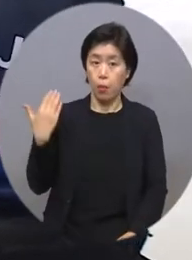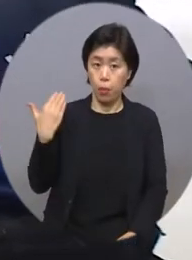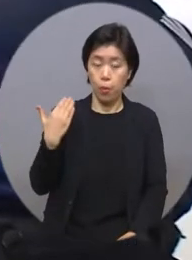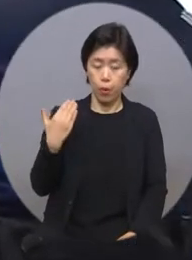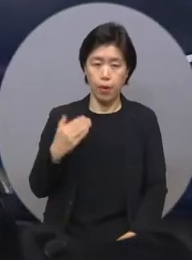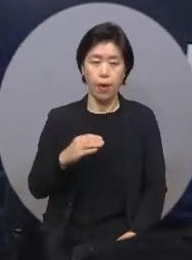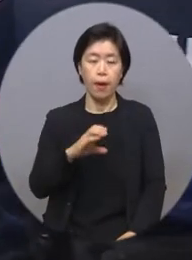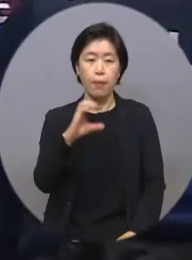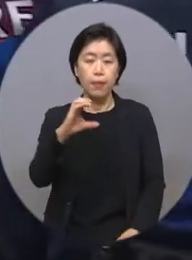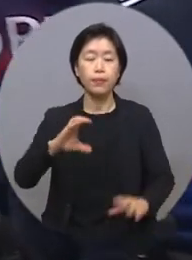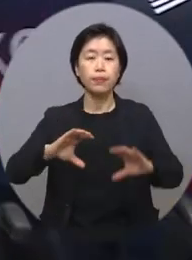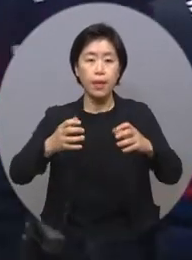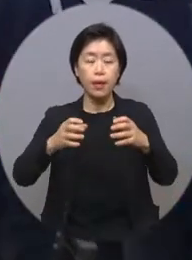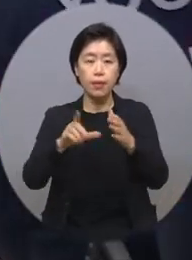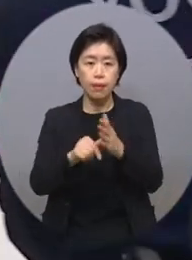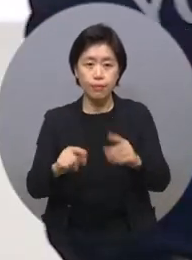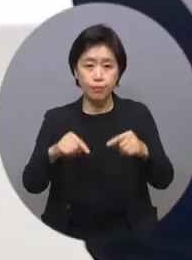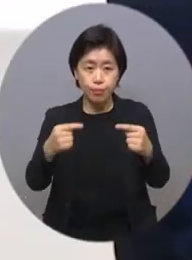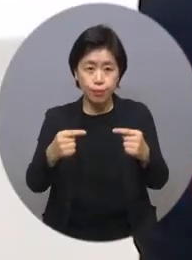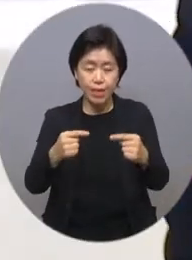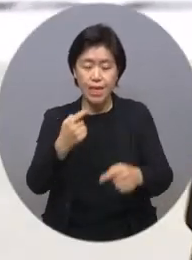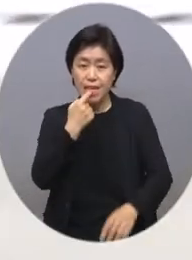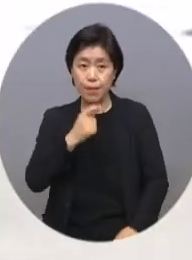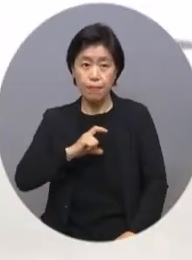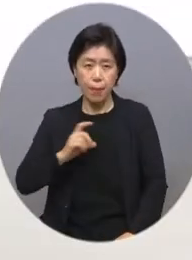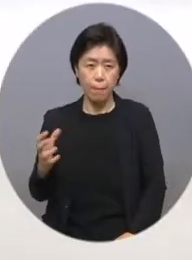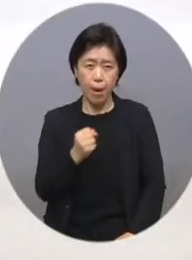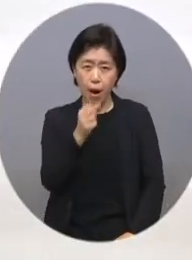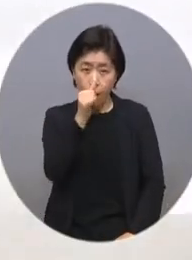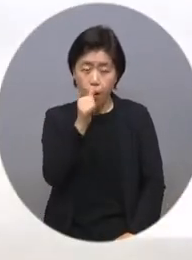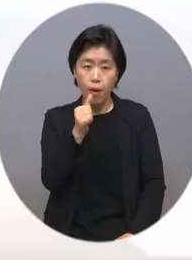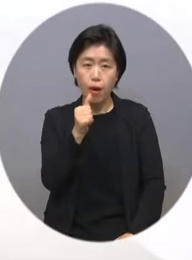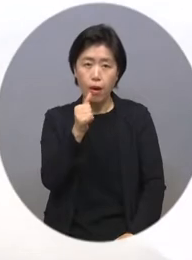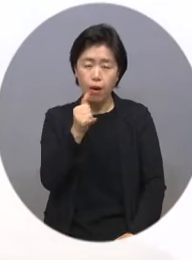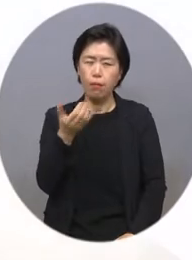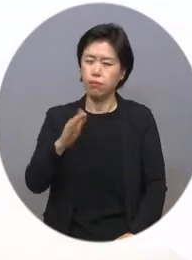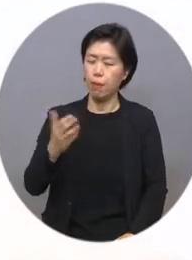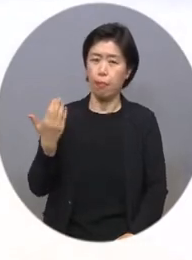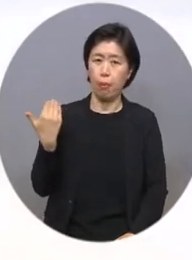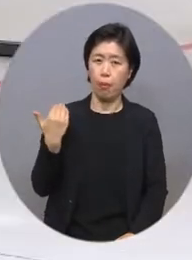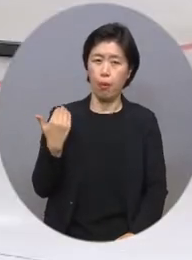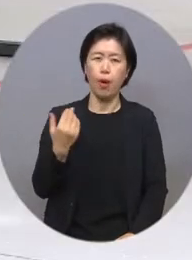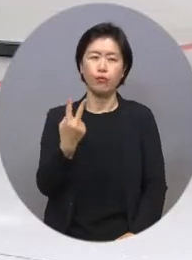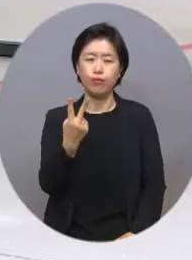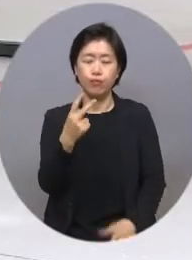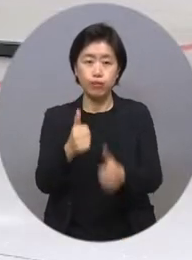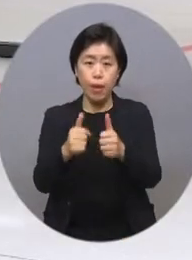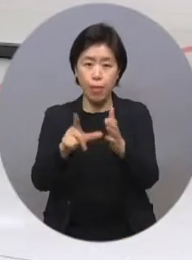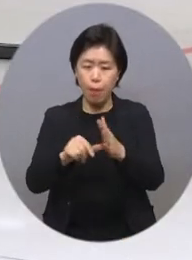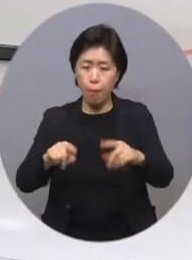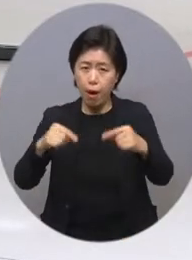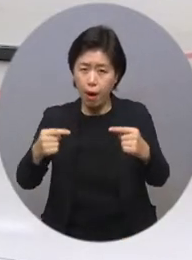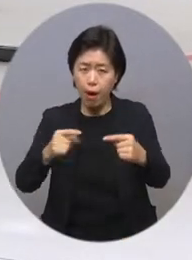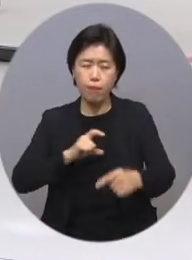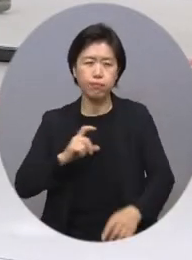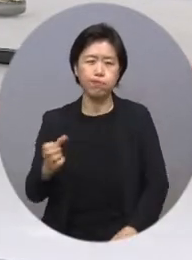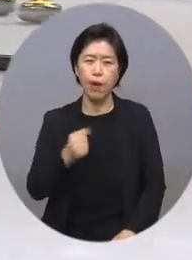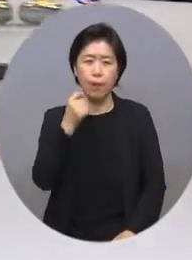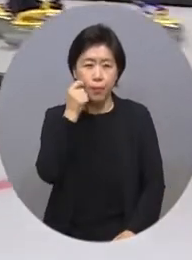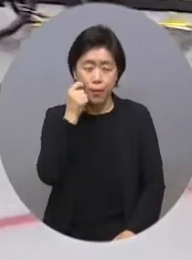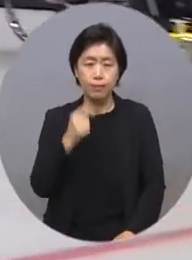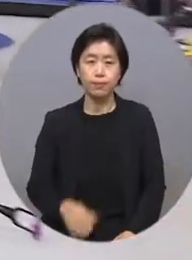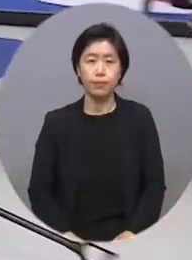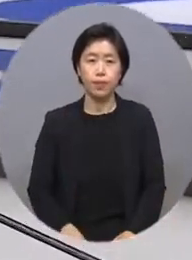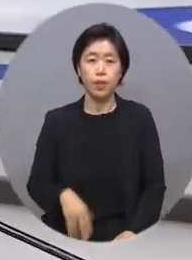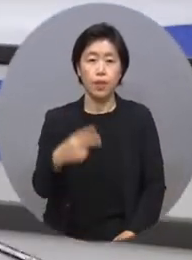획득하며 강자로 떠올랐습니다. 지난 두 대회에서는 아쉽게 노메달로 그쳤지만 2018년 평창